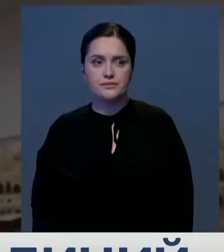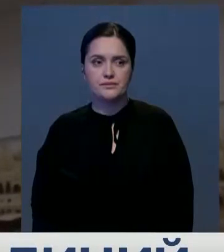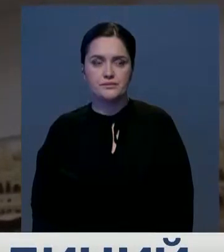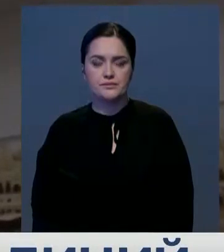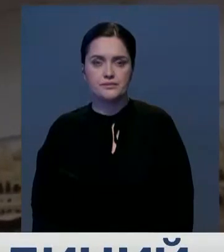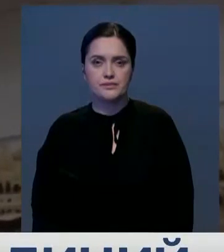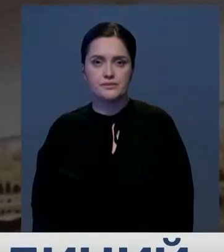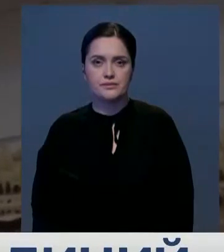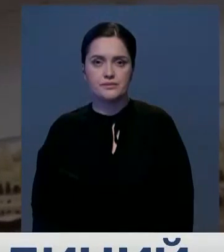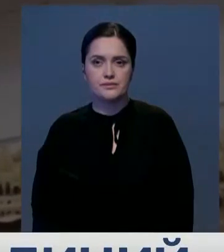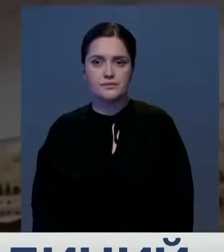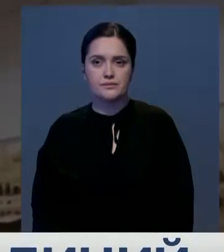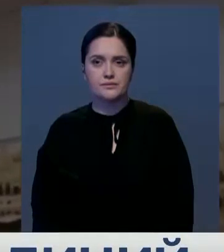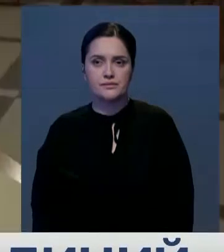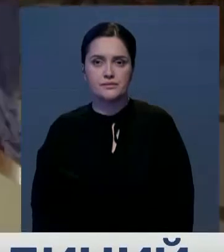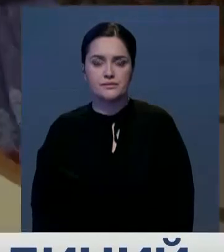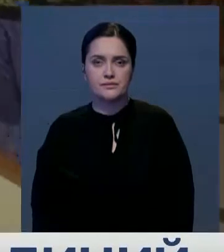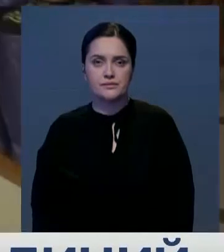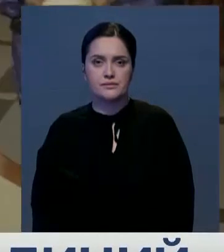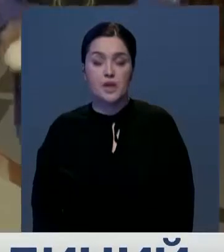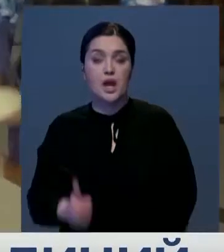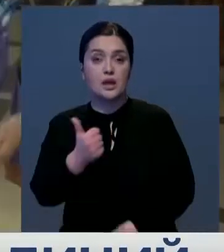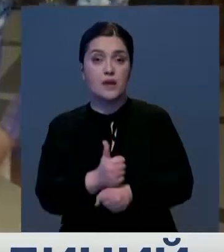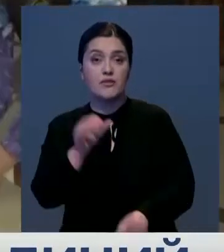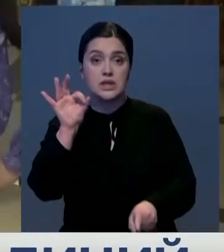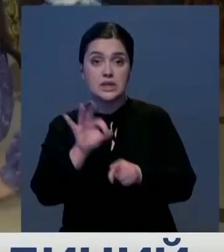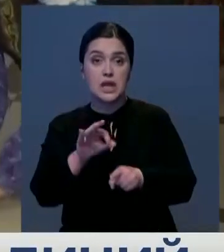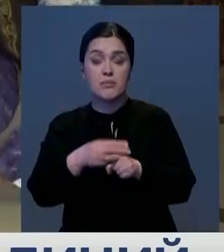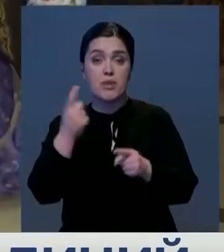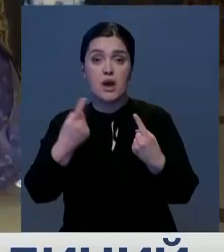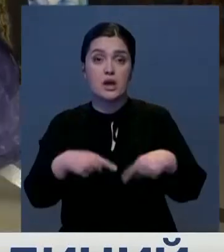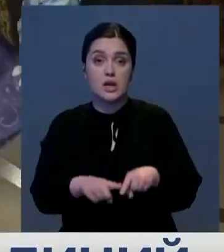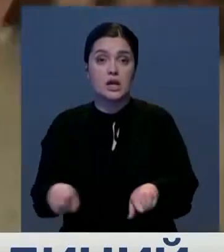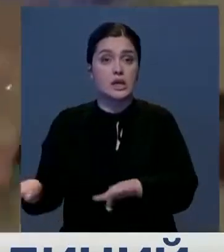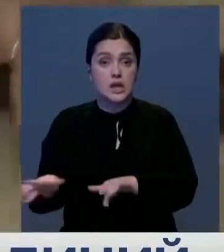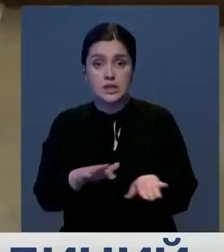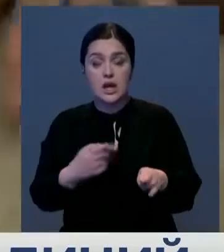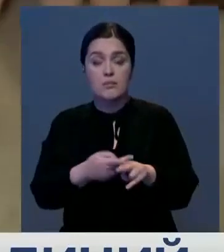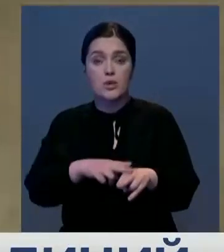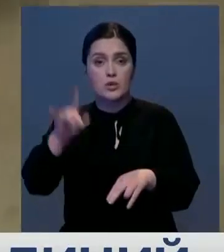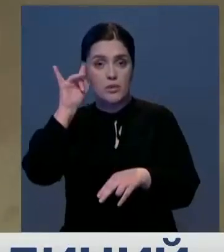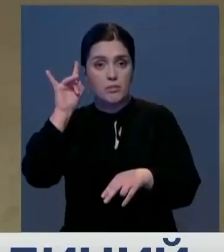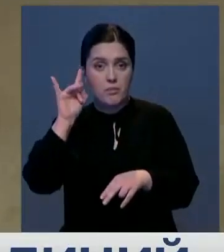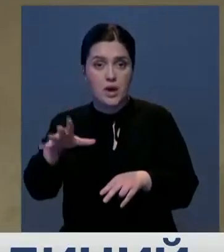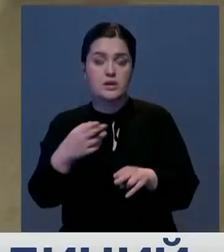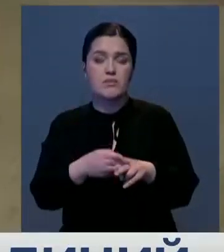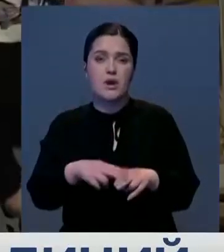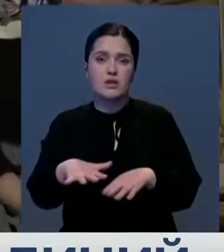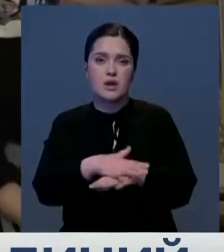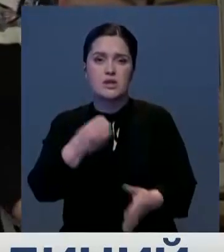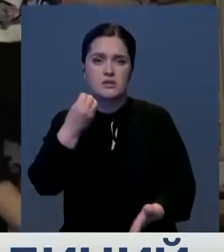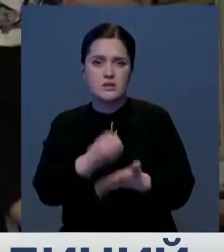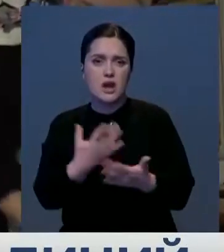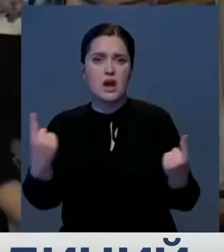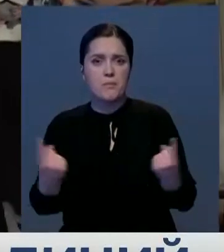бізде шей бауырсақтар. Главная цель организаторов – популяризация национальных ценностей, традиций и обычаев. Не